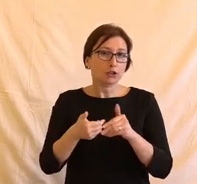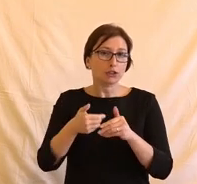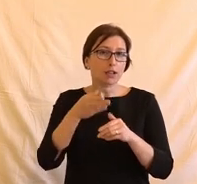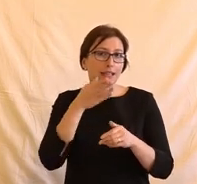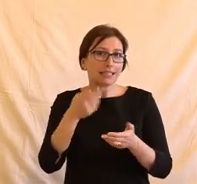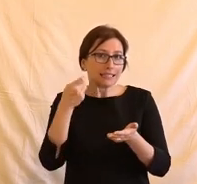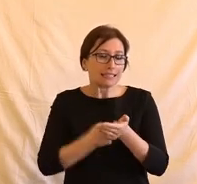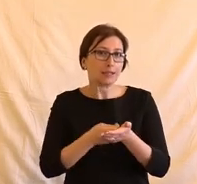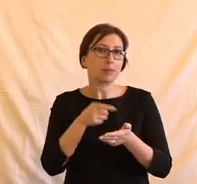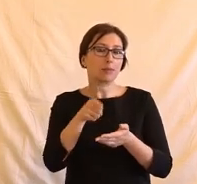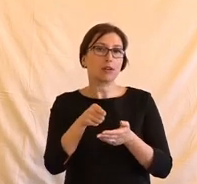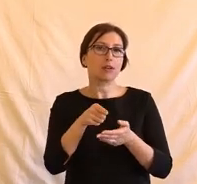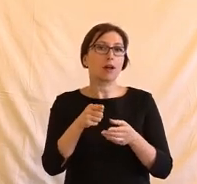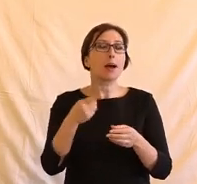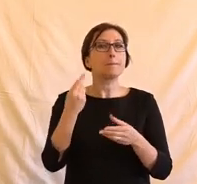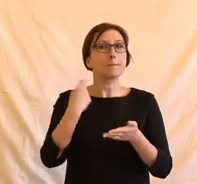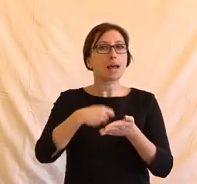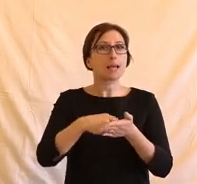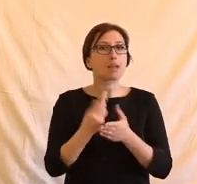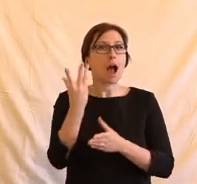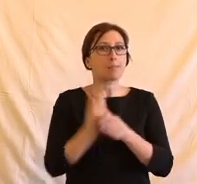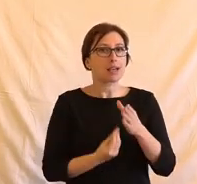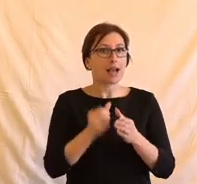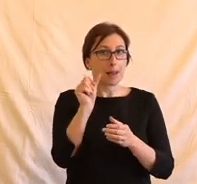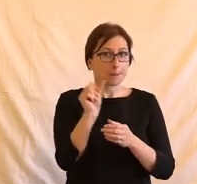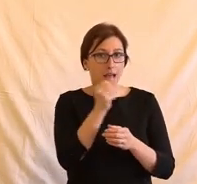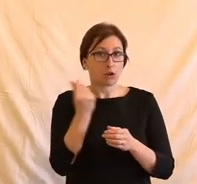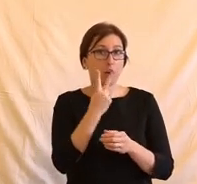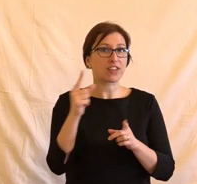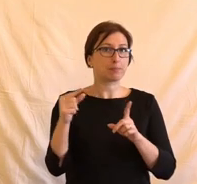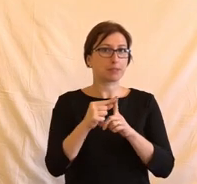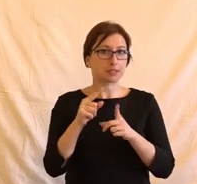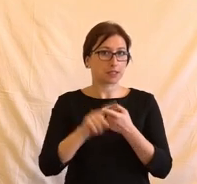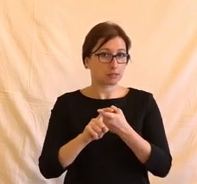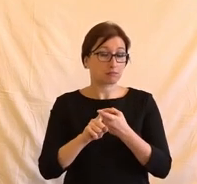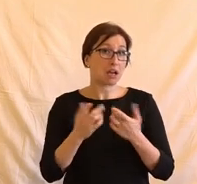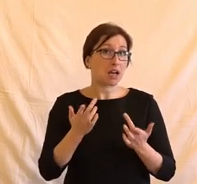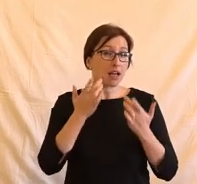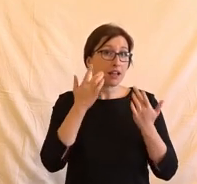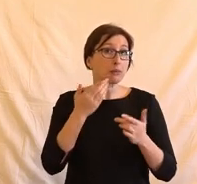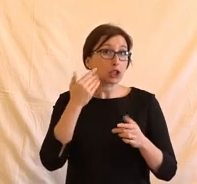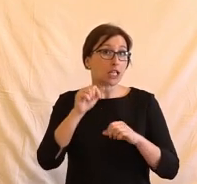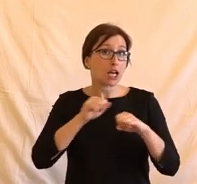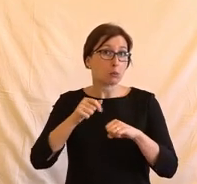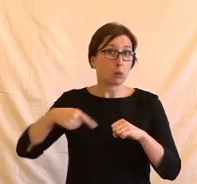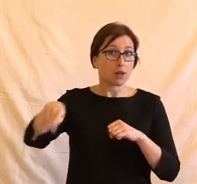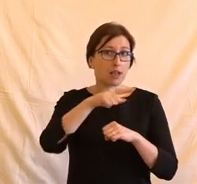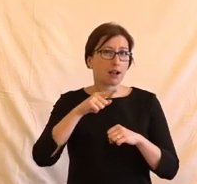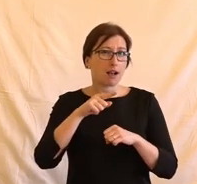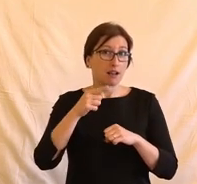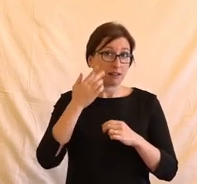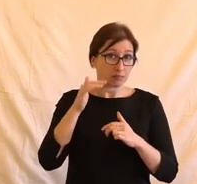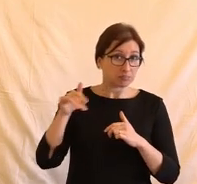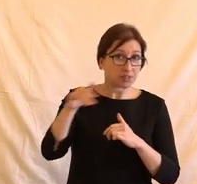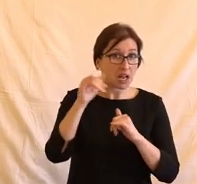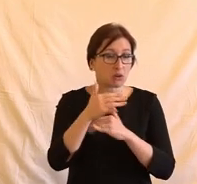také platební aplikace, která se jmenuje Vipps. Nevím toho o České republice tolik, ale pokud